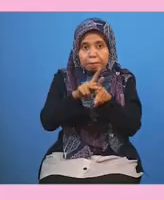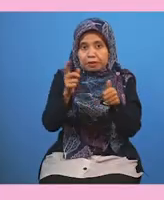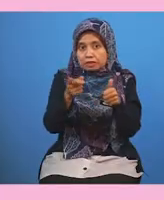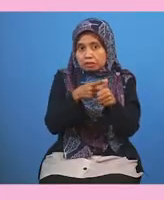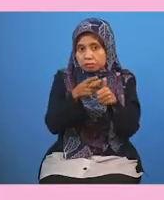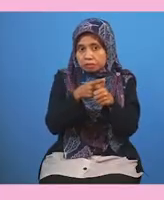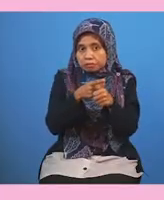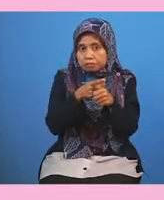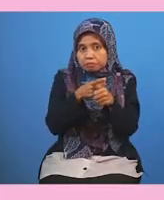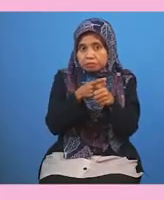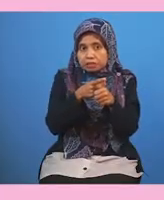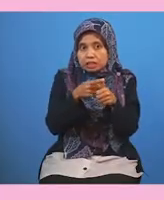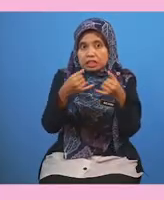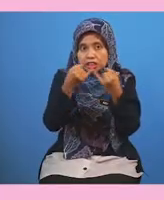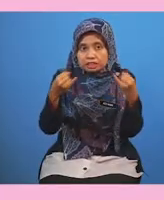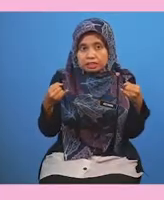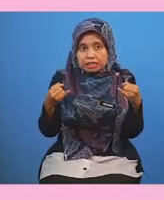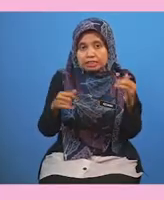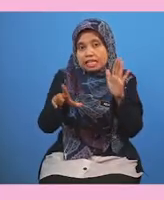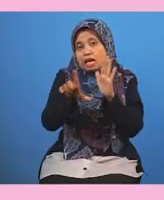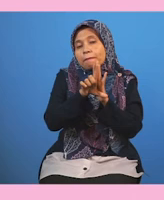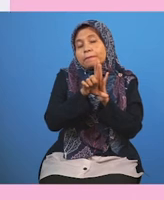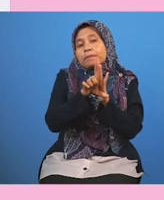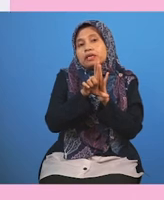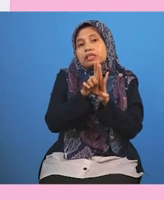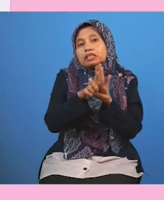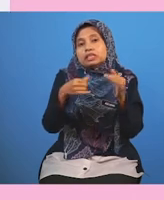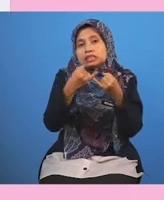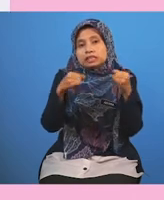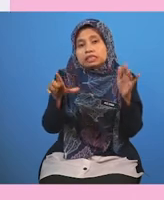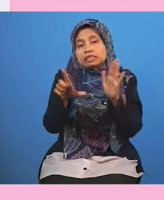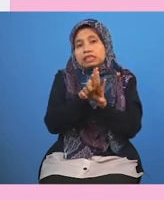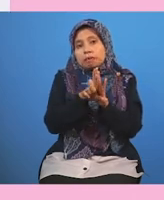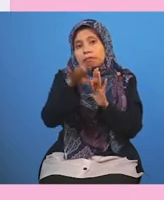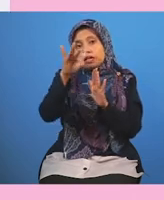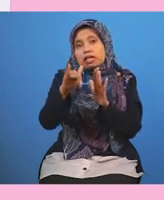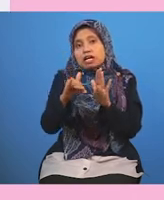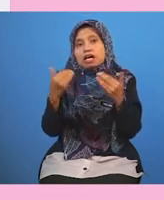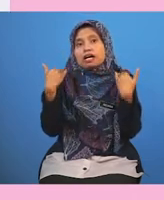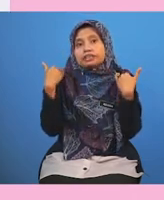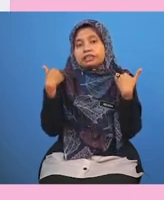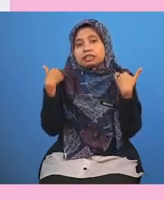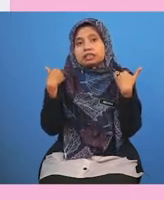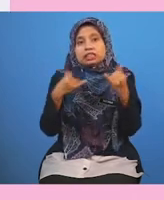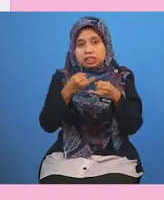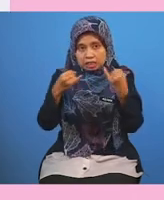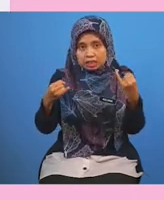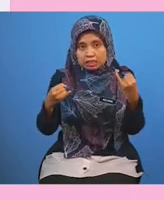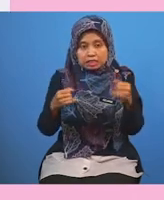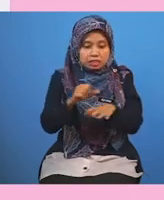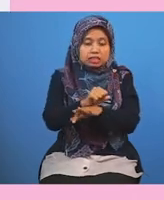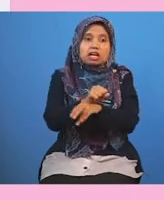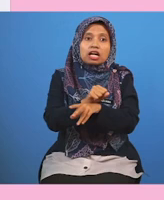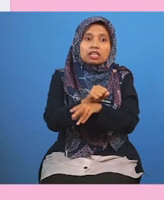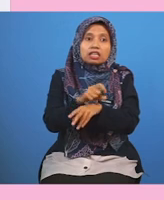iaitu pertama, jenis pelabelan. Jenis pelabelan yang mengandungi jenis rangga